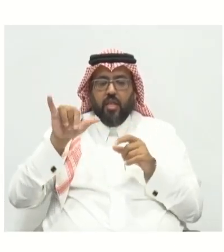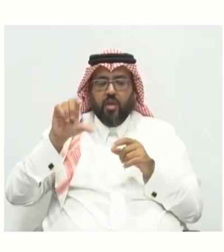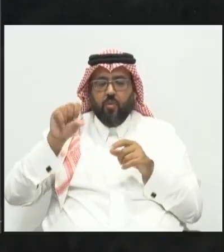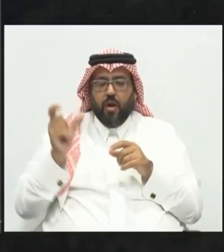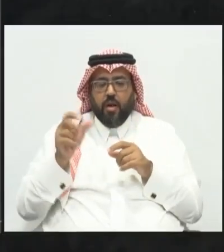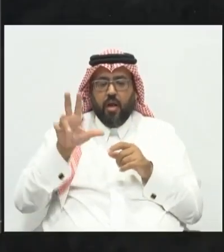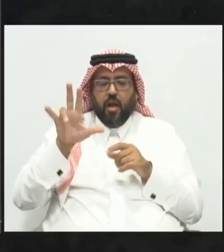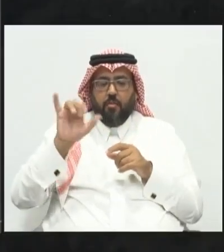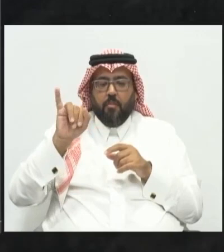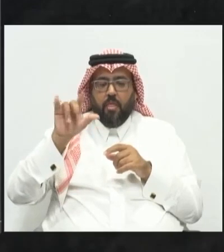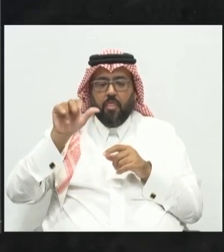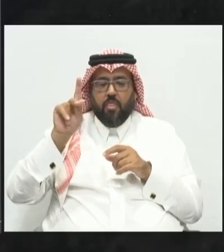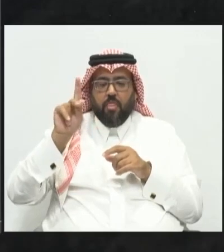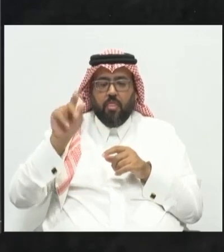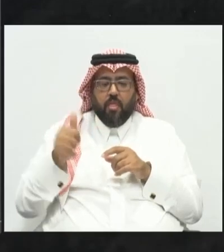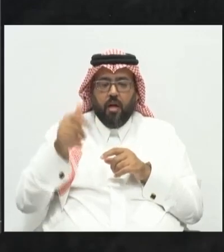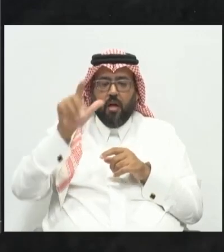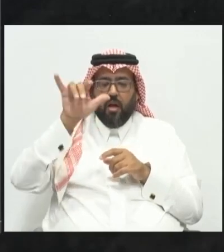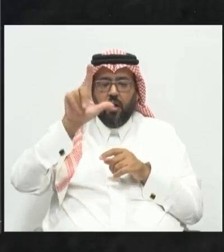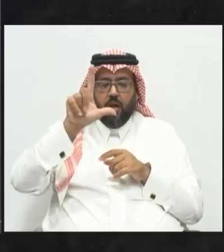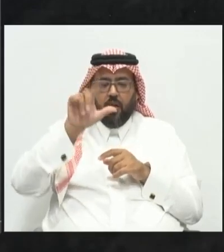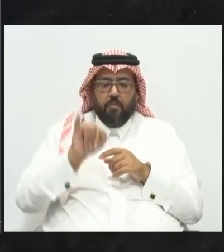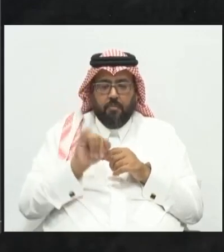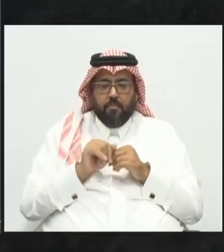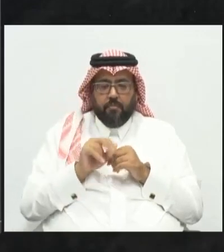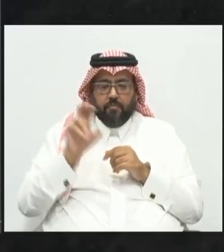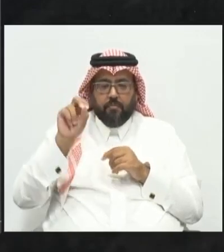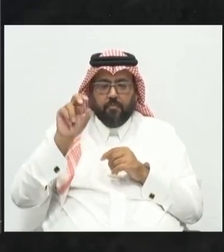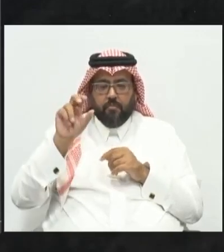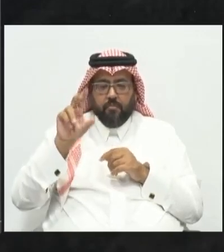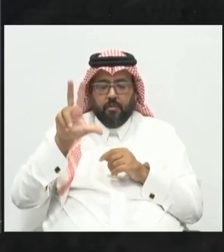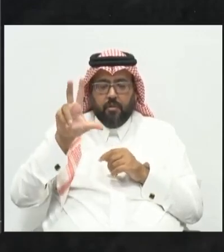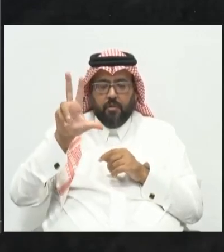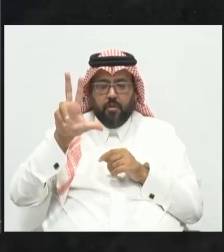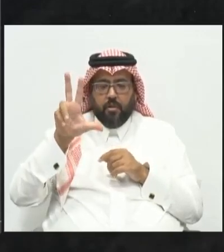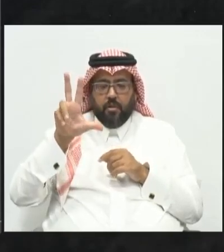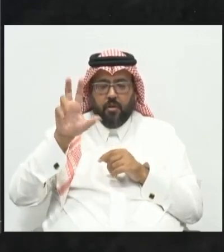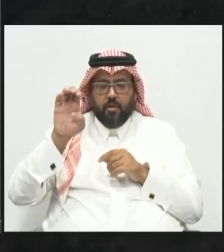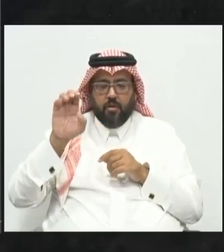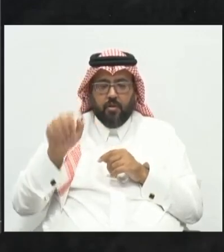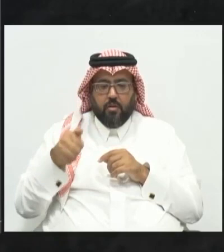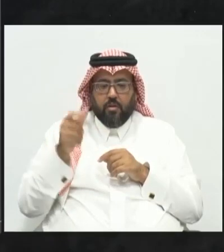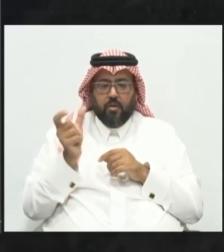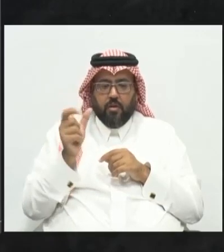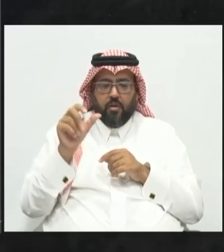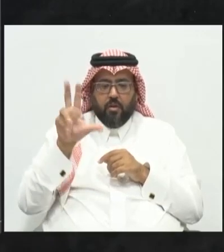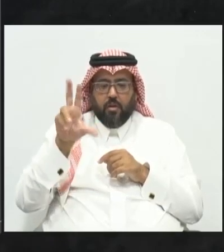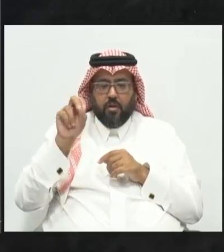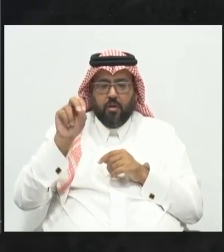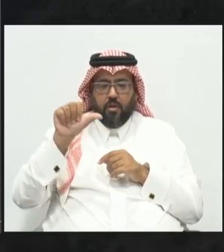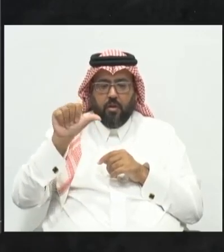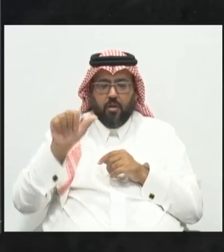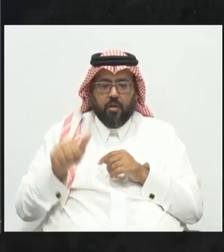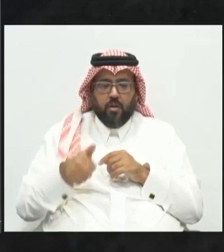القضاء في المملكه السعوديه اولا القضاء العام ثم القضاء الاداري والثالث هي اللجان